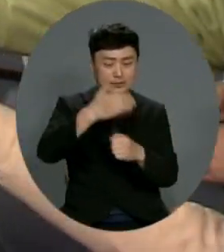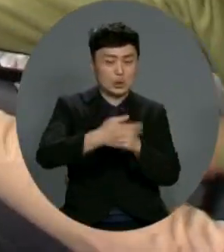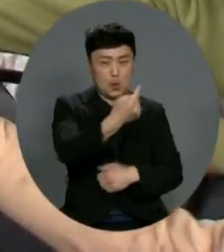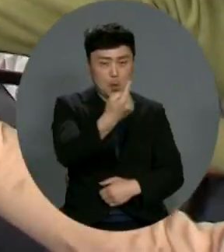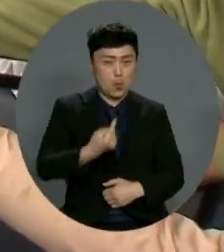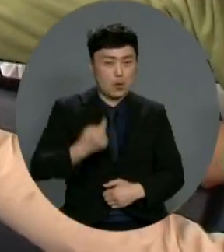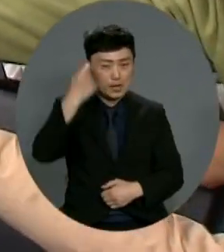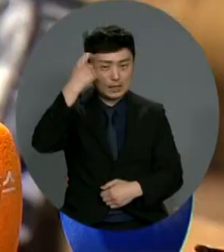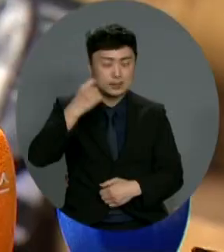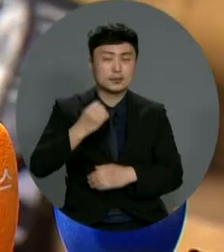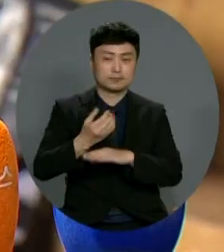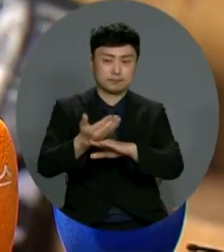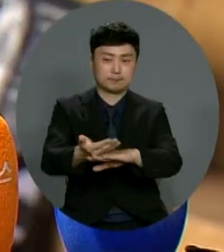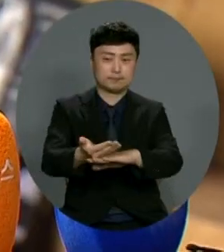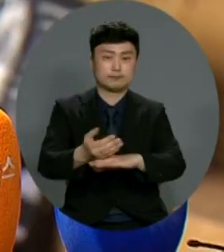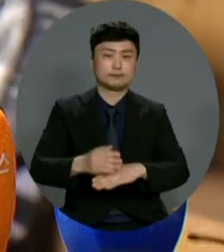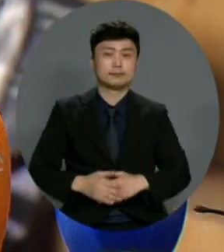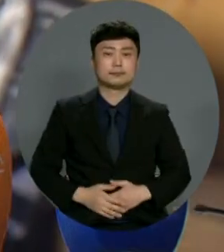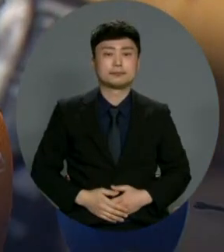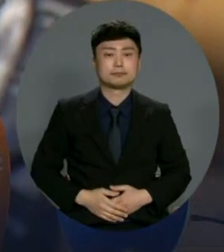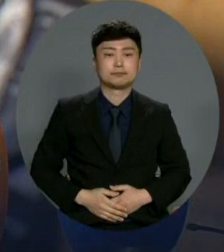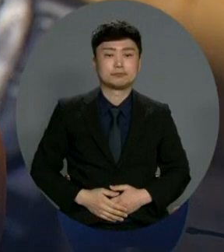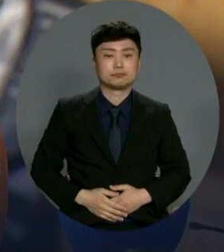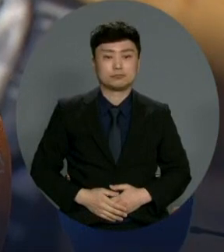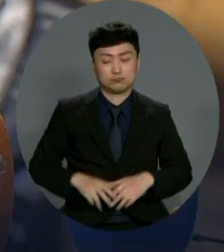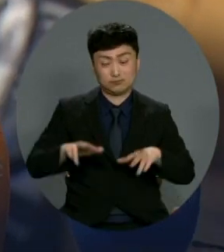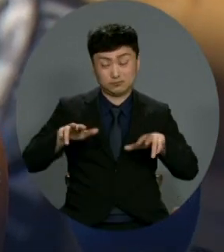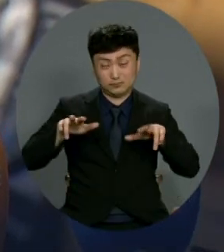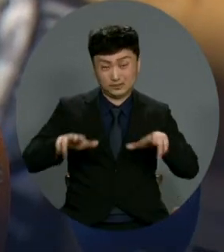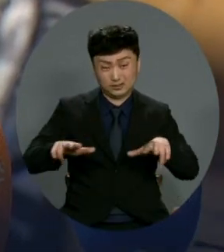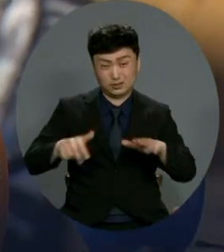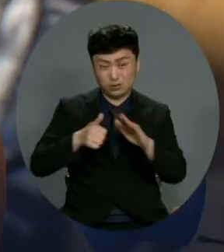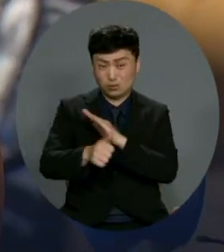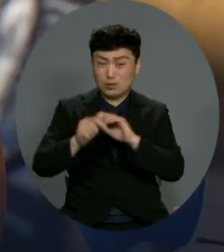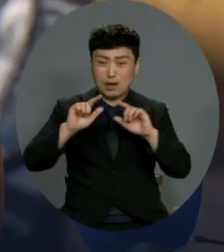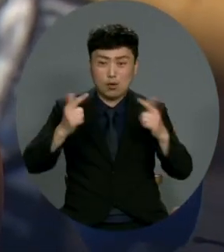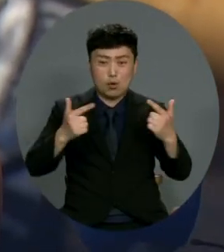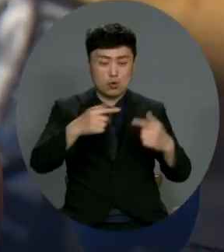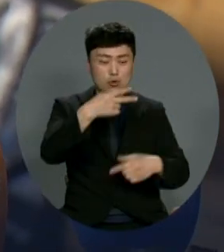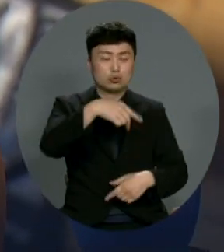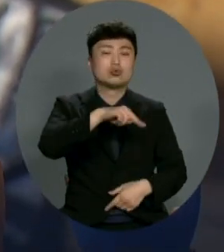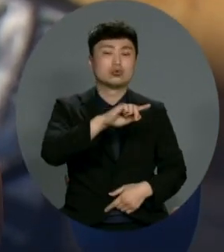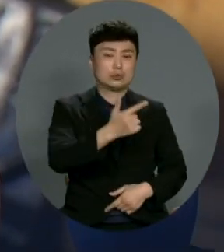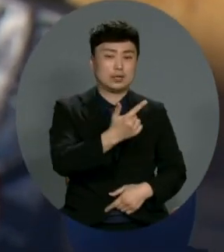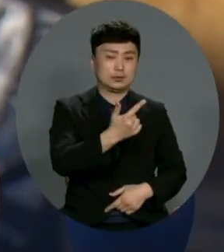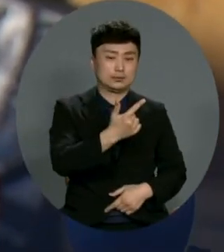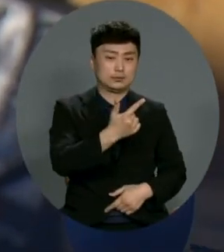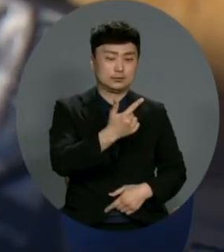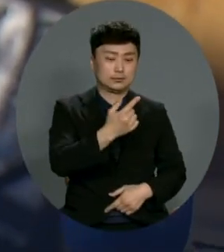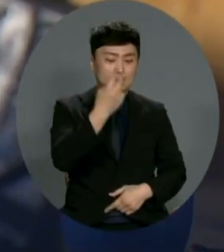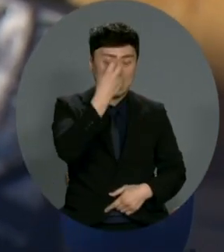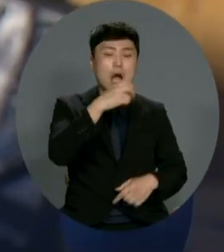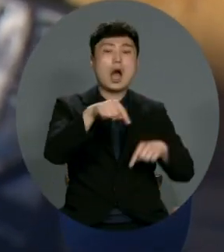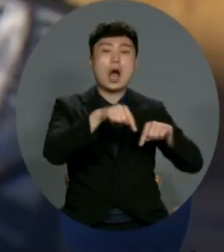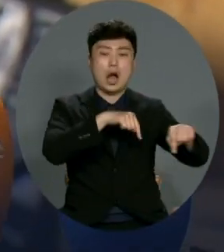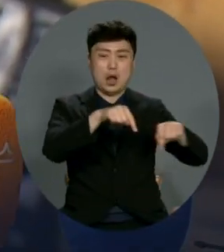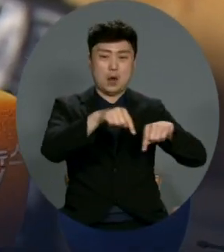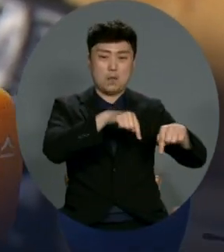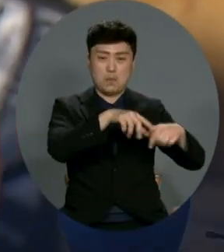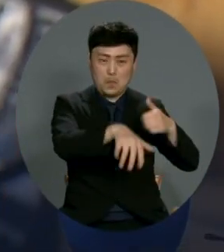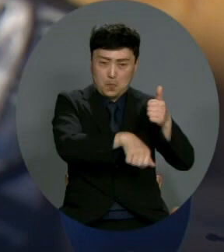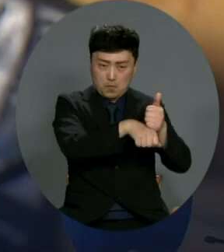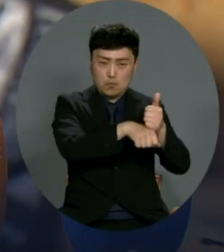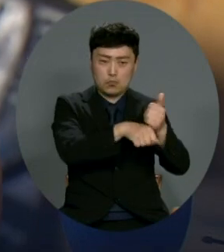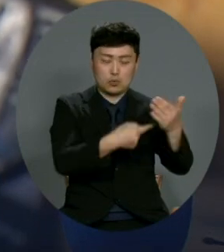소감을 전합니다. 사실 이제는 선수가 아니라 두산 베어스의 감독으로서 우리